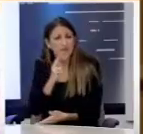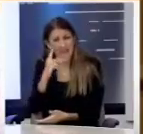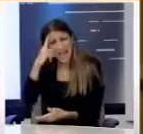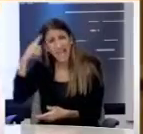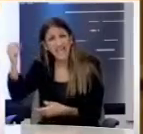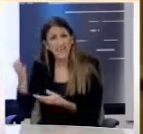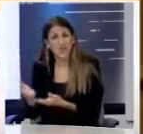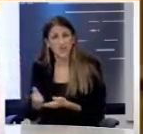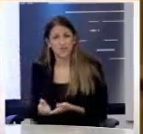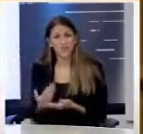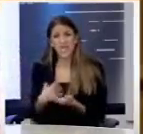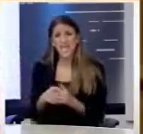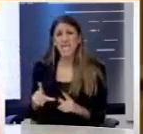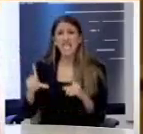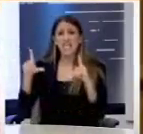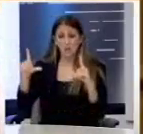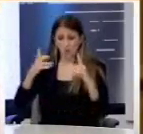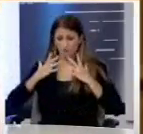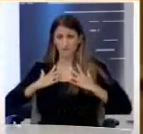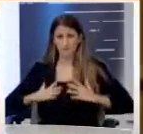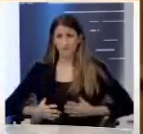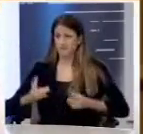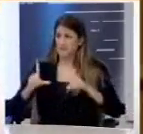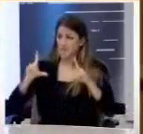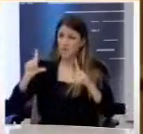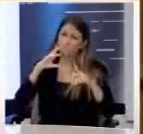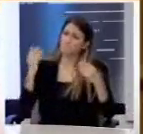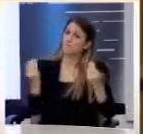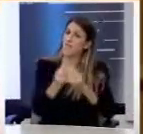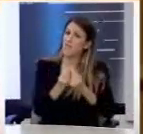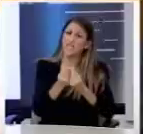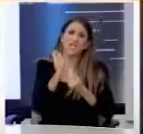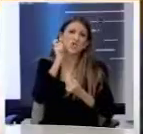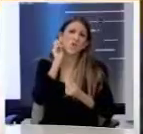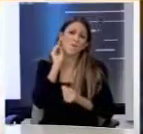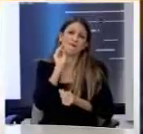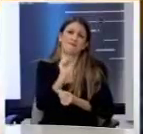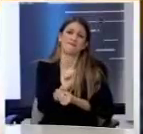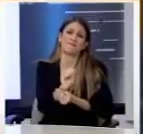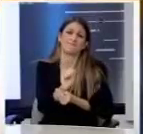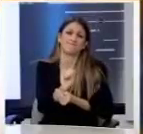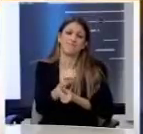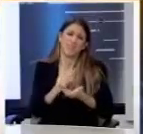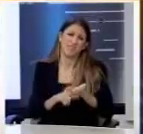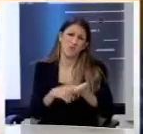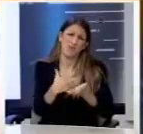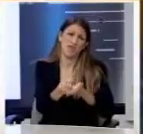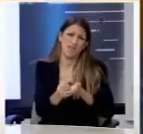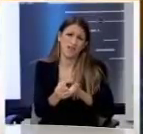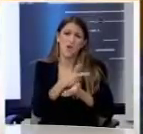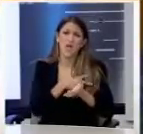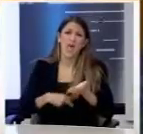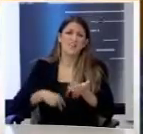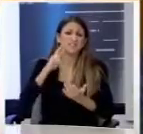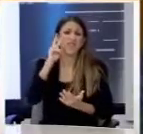και βεβαίως η εικόνα τους, η φυσική τους παρουσία δεν συνάδει με το όνομα που αναγράφεται στην ταυτότητα. Και που ο καθηγητής διαβάζει τον